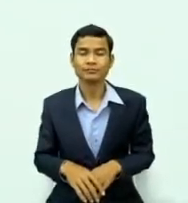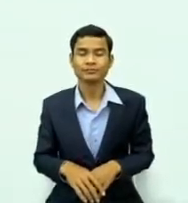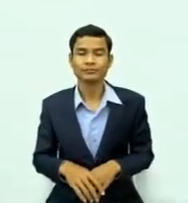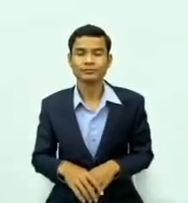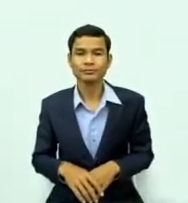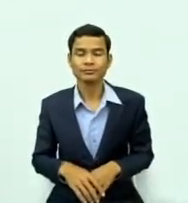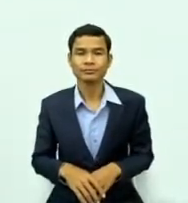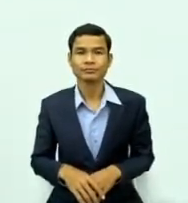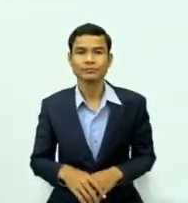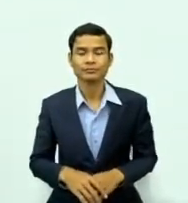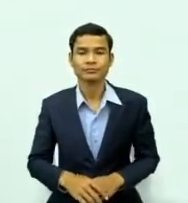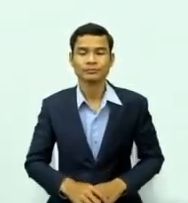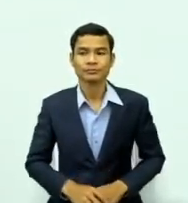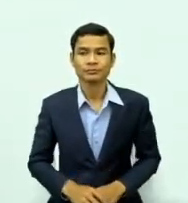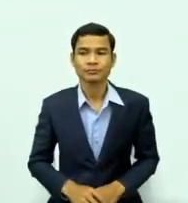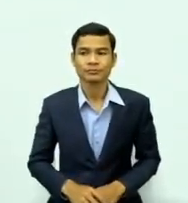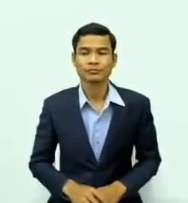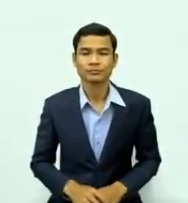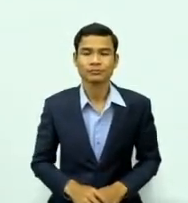cha